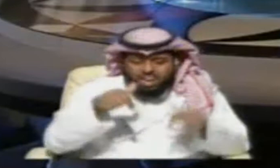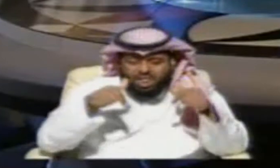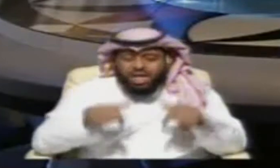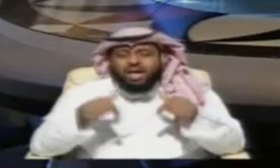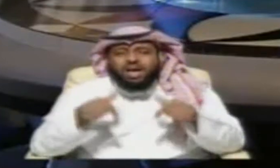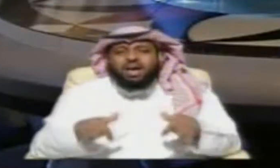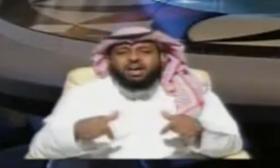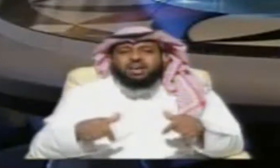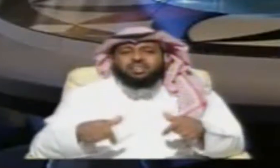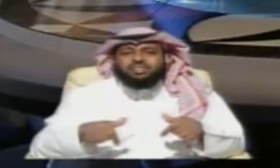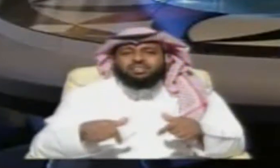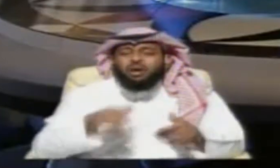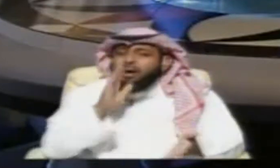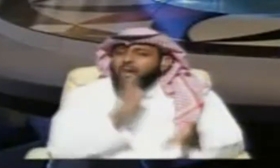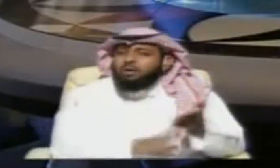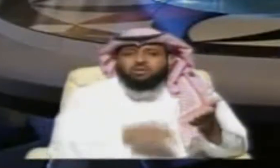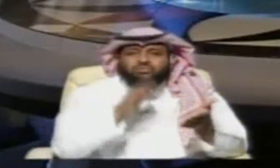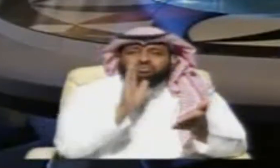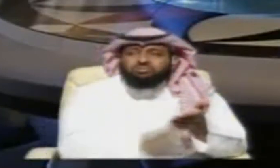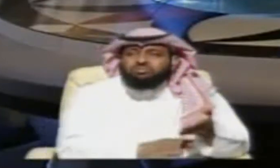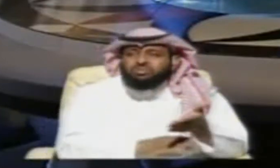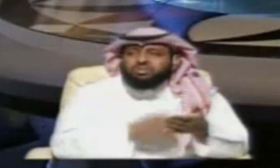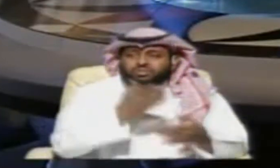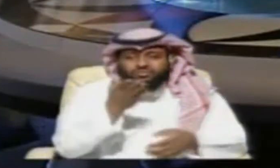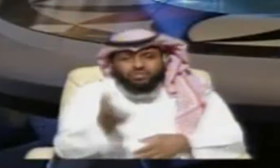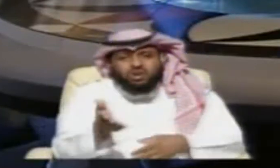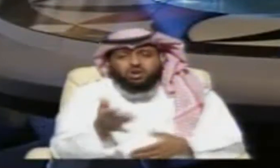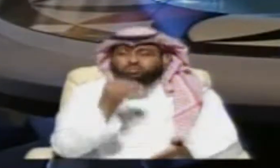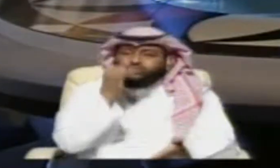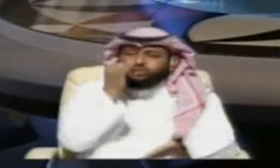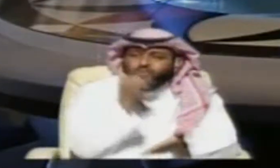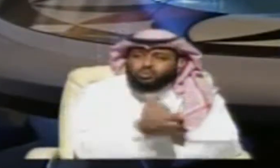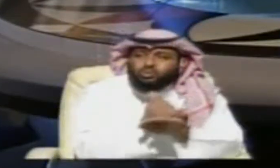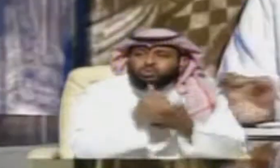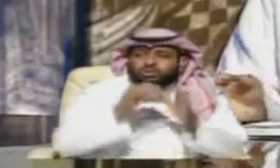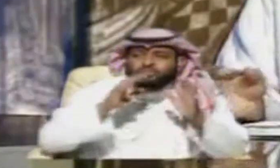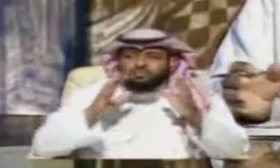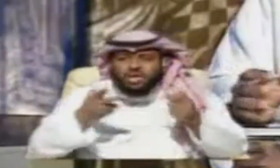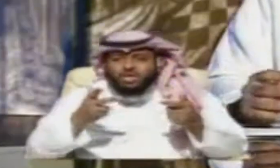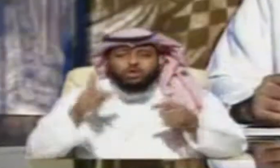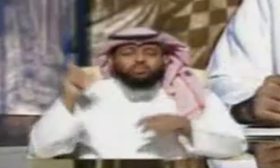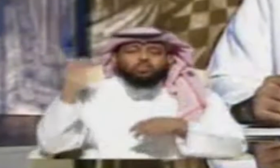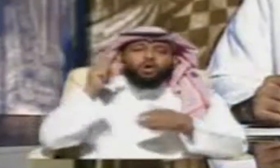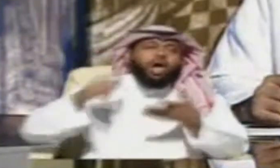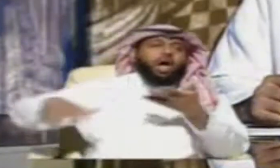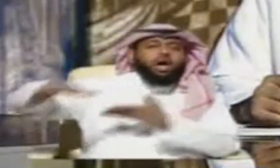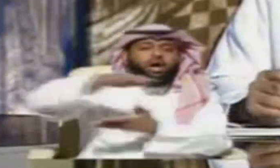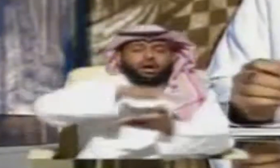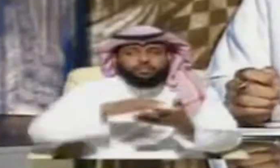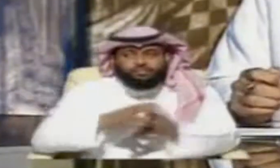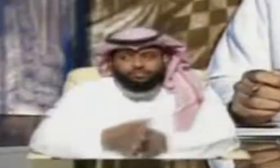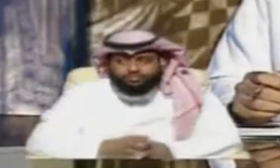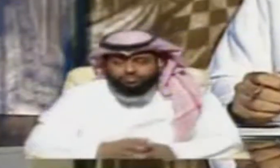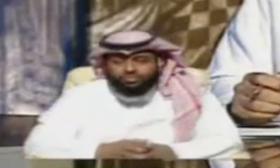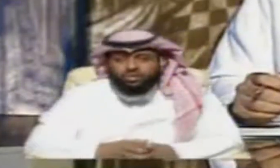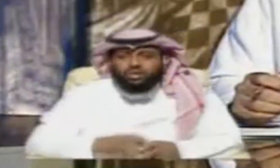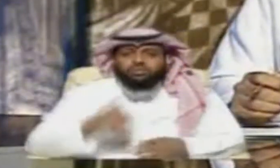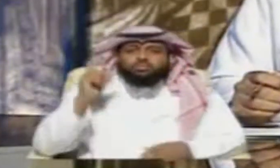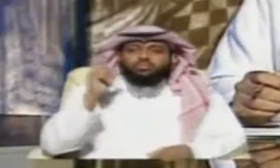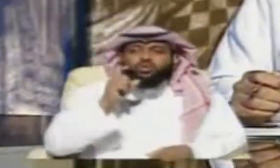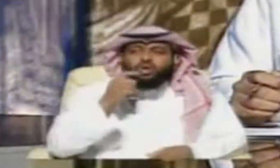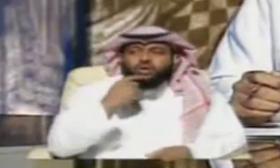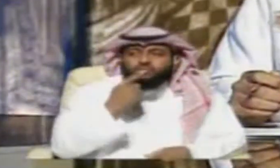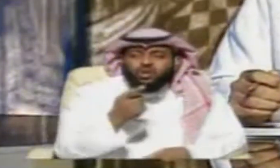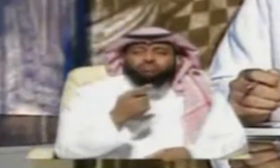الآن، وهي تلقي بظلالها ومسؤوليتها على أمة الإسلام. من المسلمين من يملك